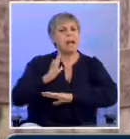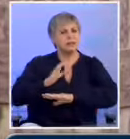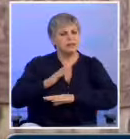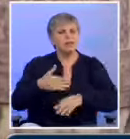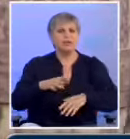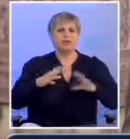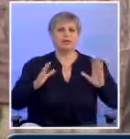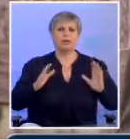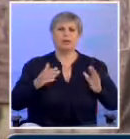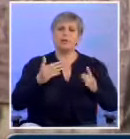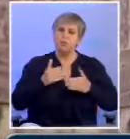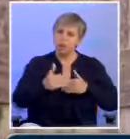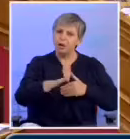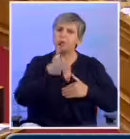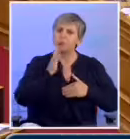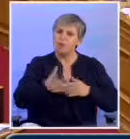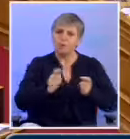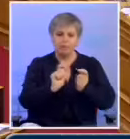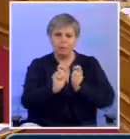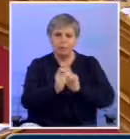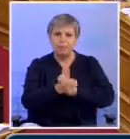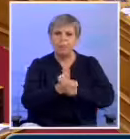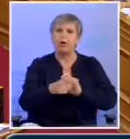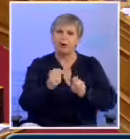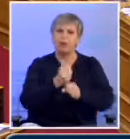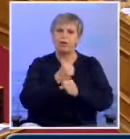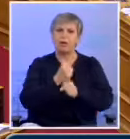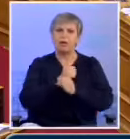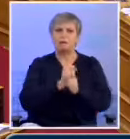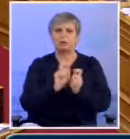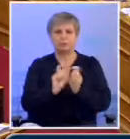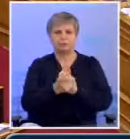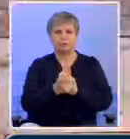μελλοντική νομοθετική εργασία. Ευχαριστώ πολύ. Ευχαριστούμε τον κύριο Υπουργό.